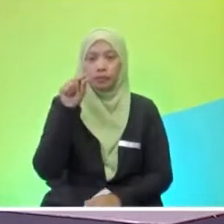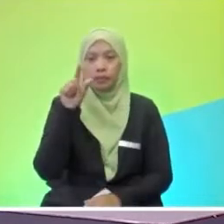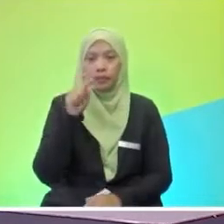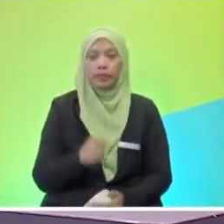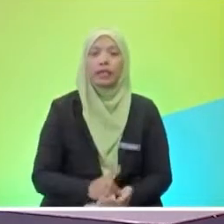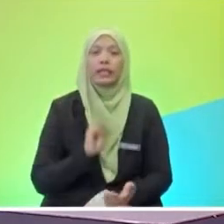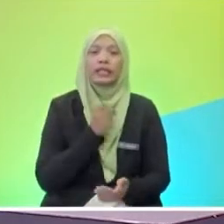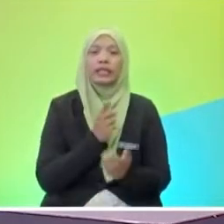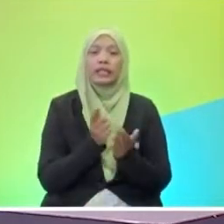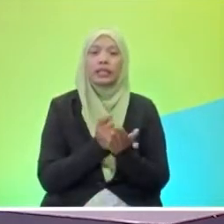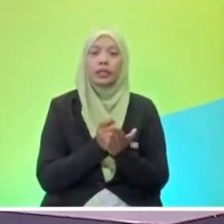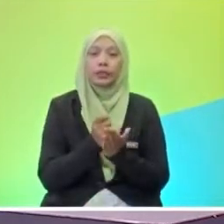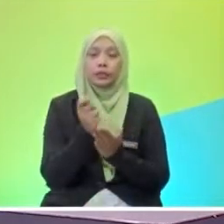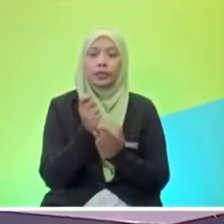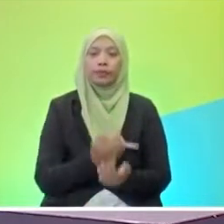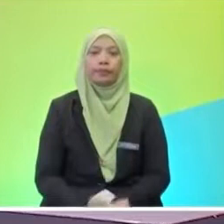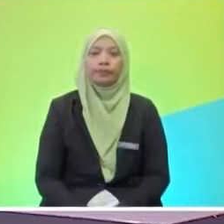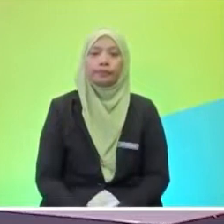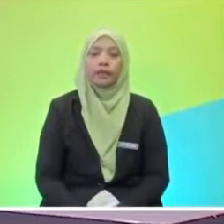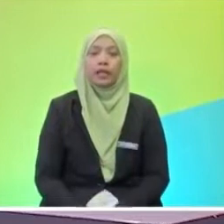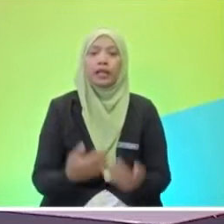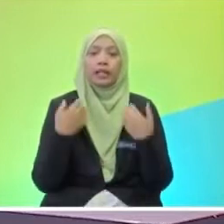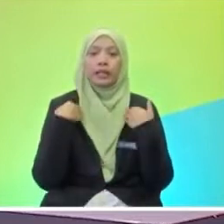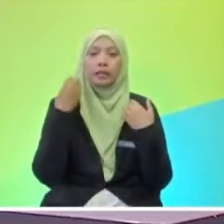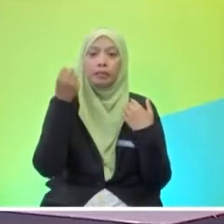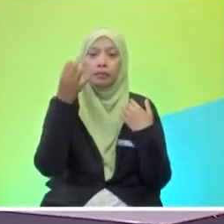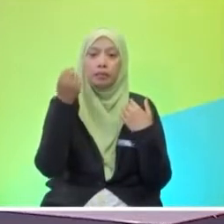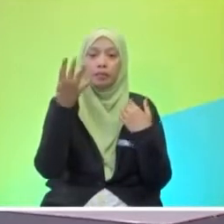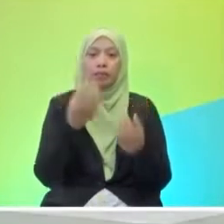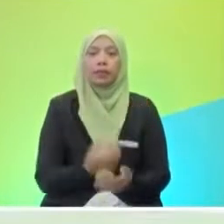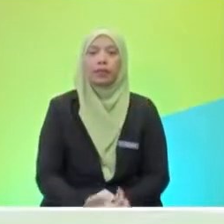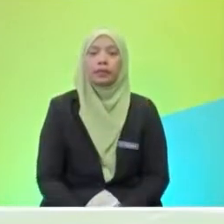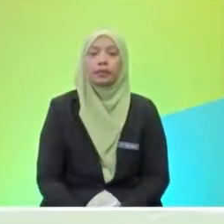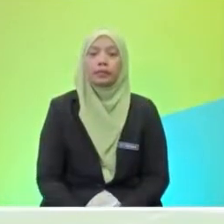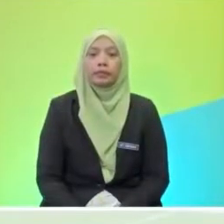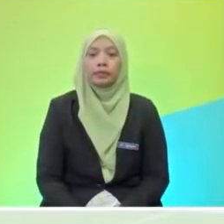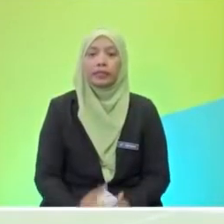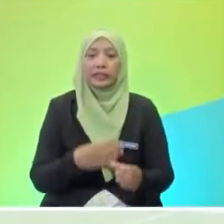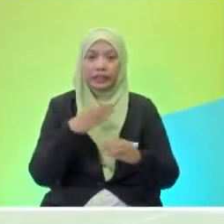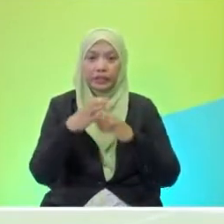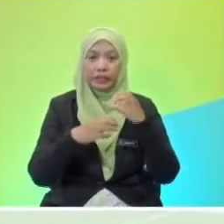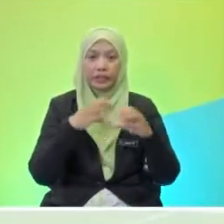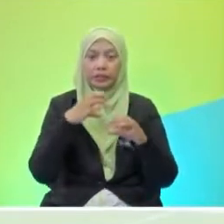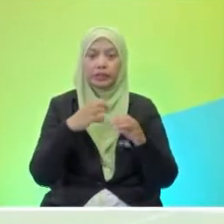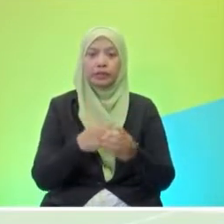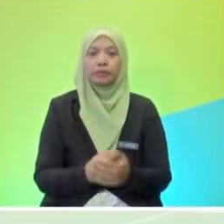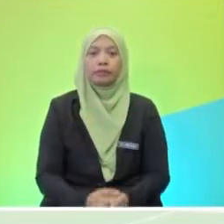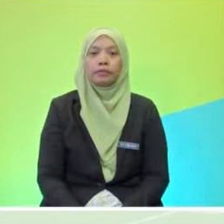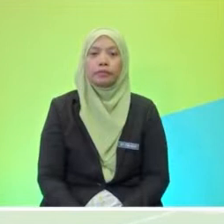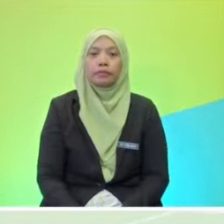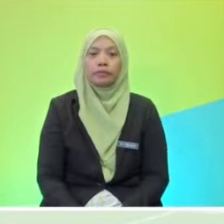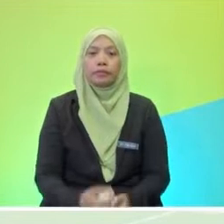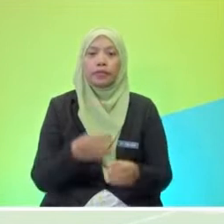ya Dekat sini terdapat beberapa Element dalam memastikan konsep kelestarian ini dapat dicapai dalam pengurusan sistem